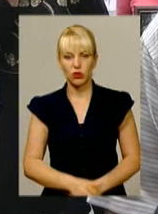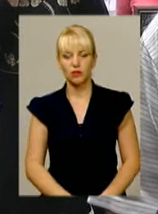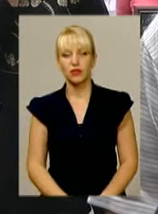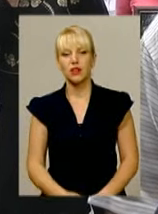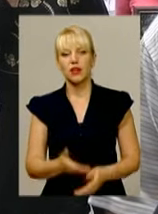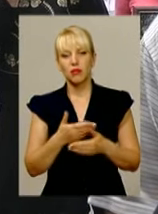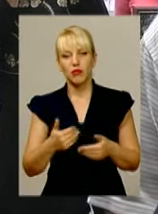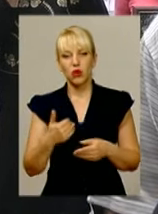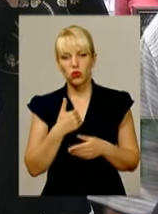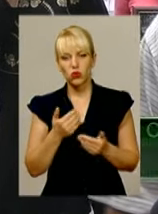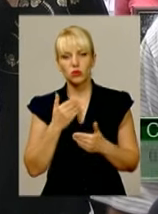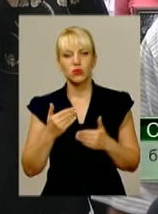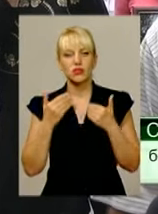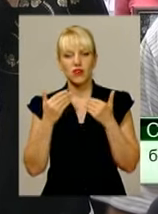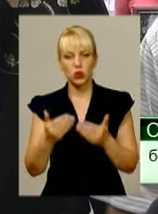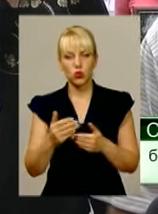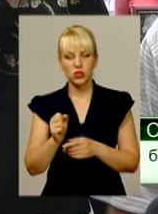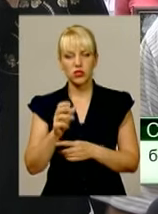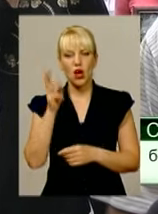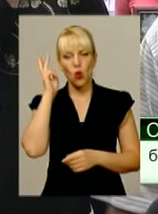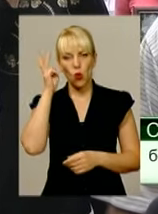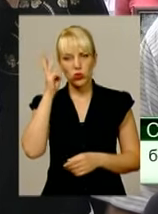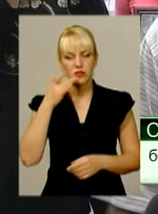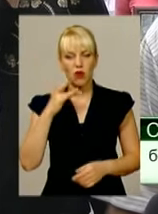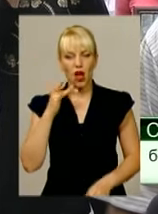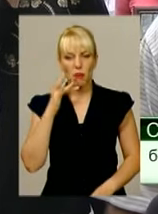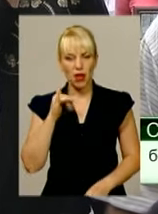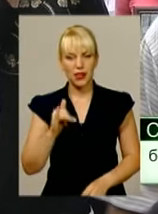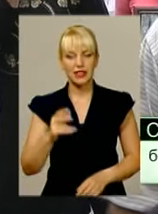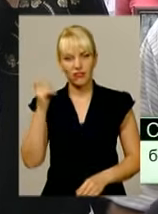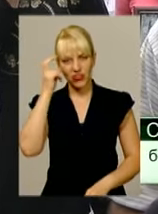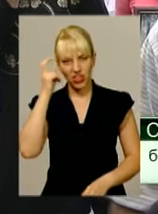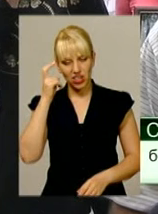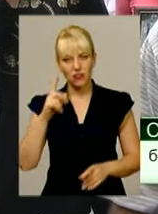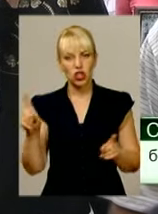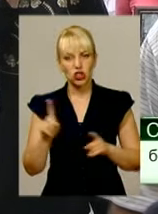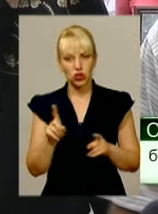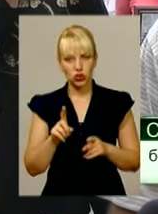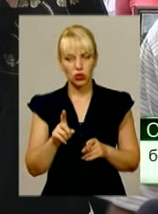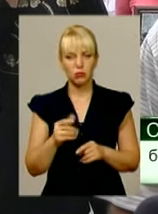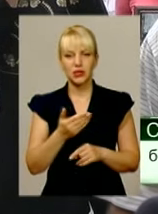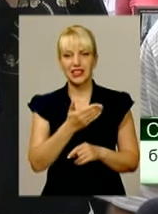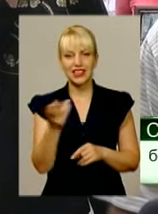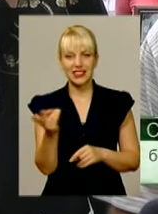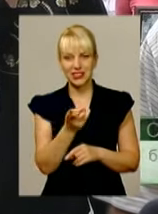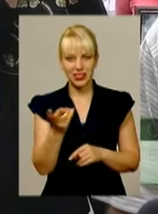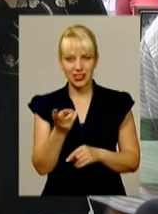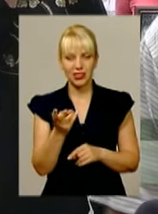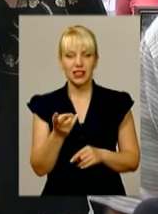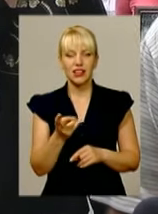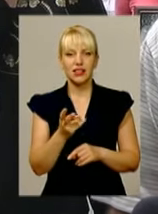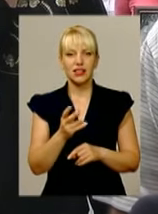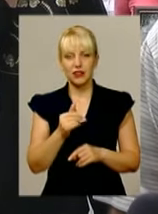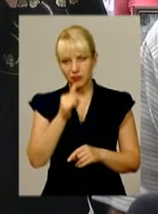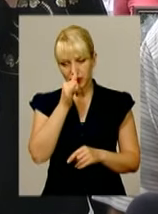звернутися в консульство Америки, в Києві, щоб його лишили віддано життєвство і